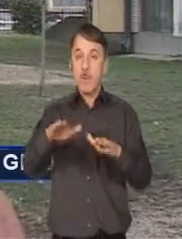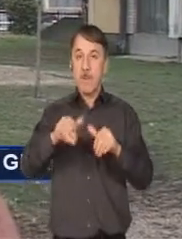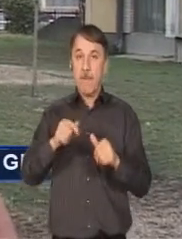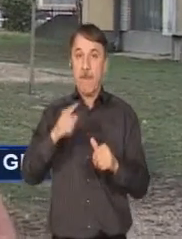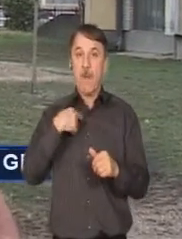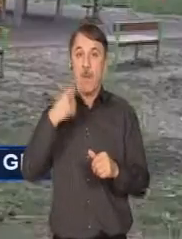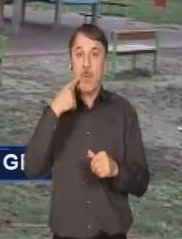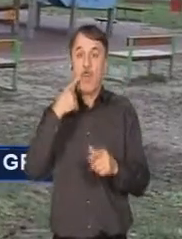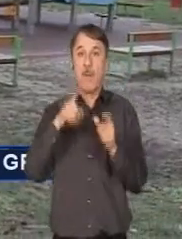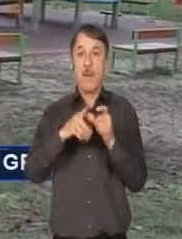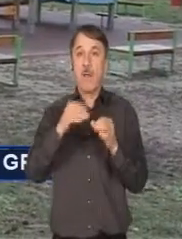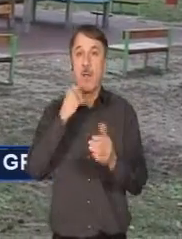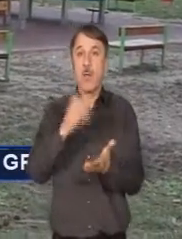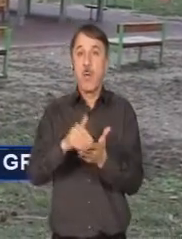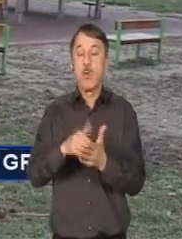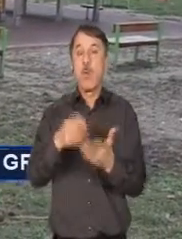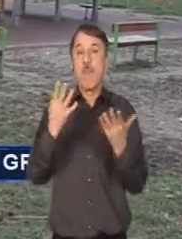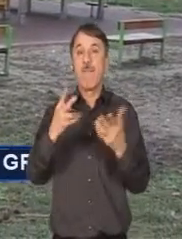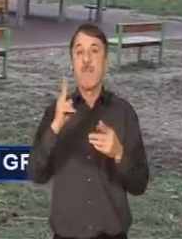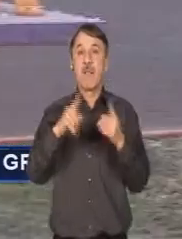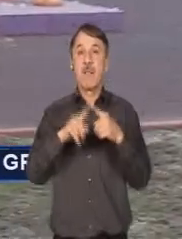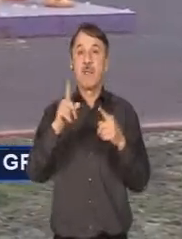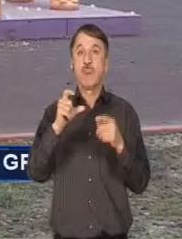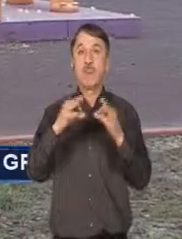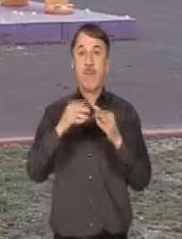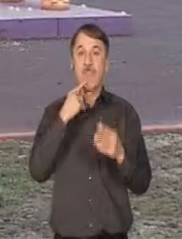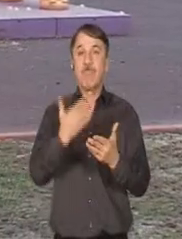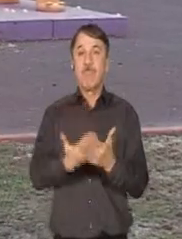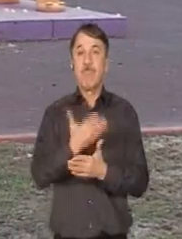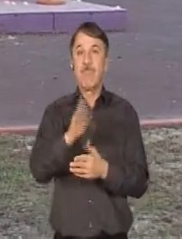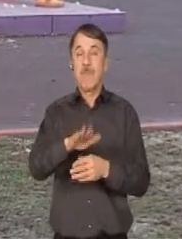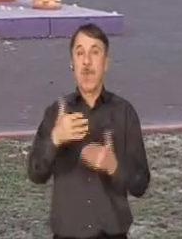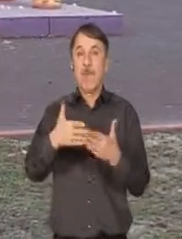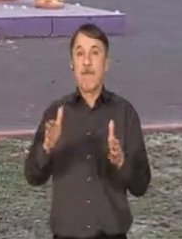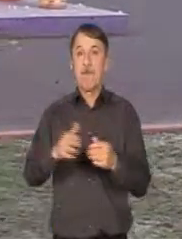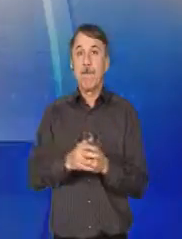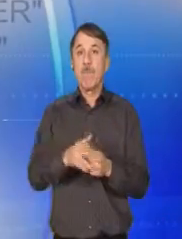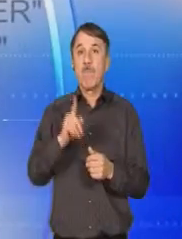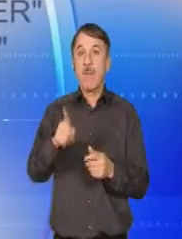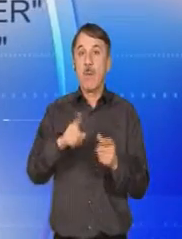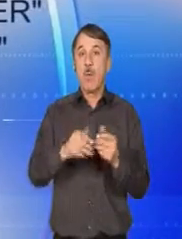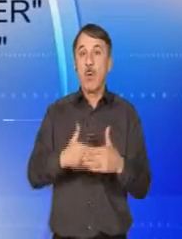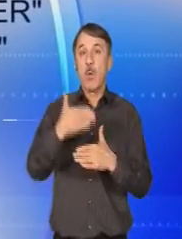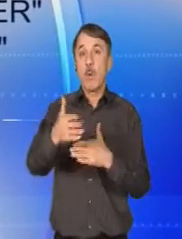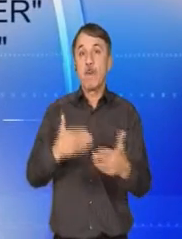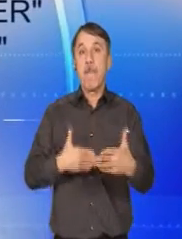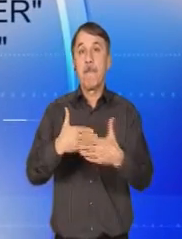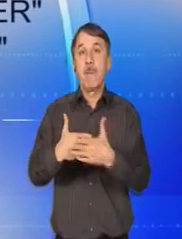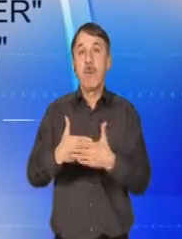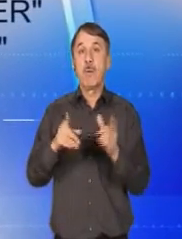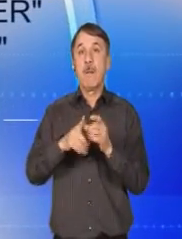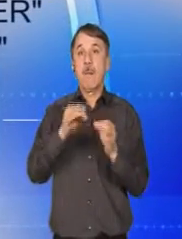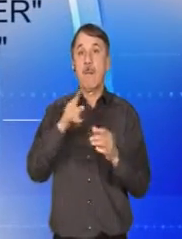ovom u vrtiću Palčica, bit će izgrađena u još 9 vrtića, i to za mališane u sljedećim vrtićima: Leptirić u Bate